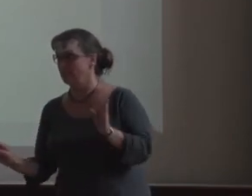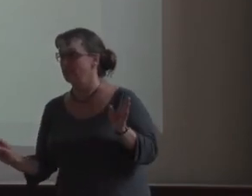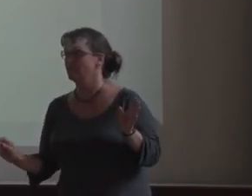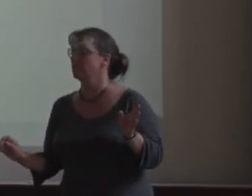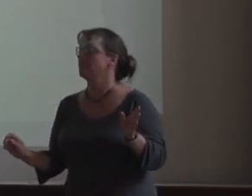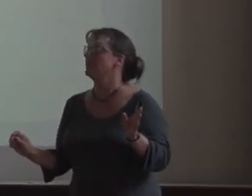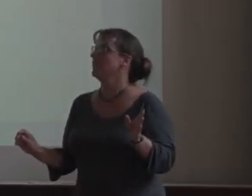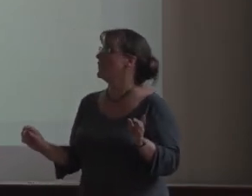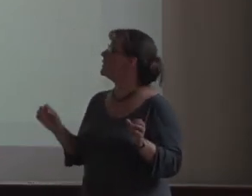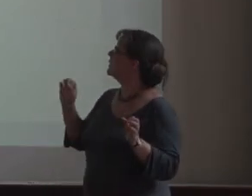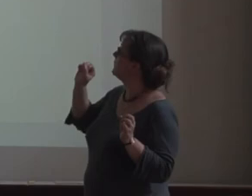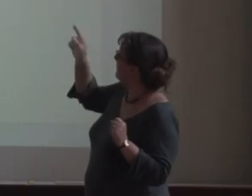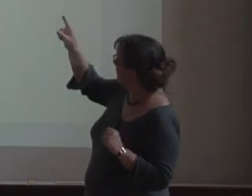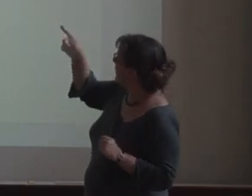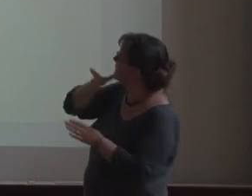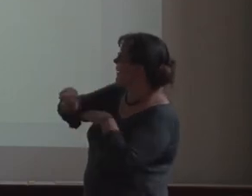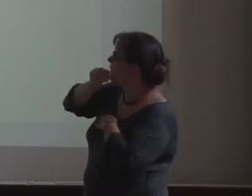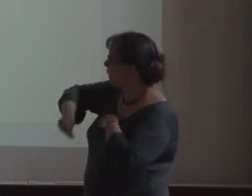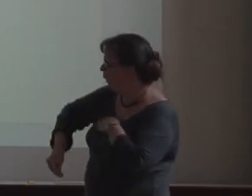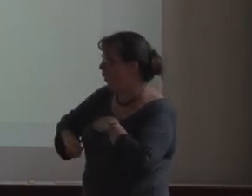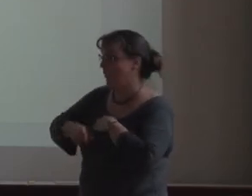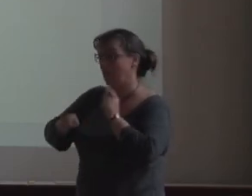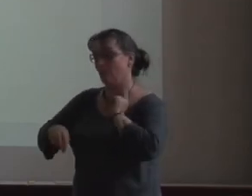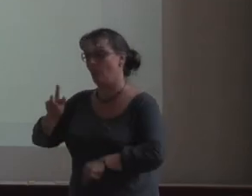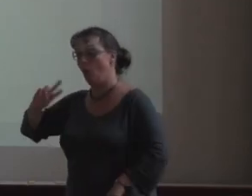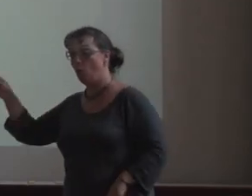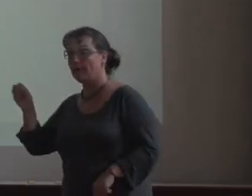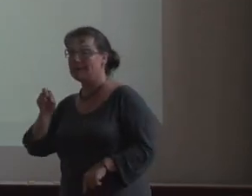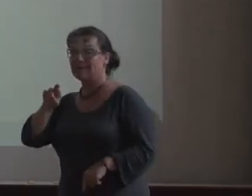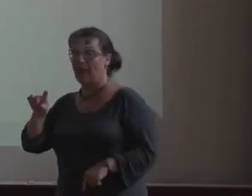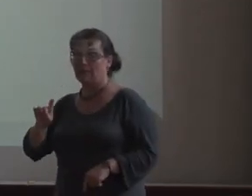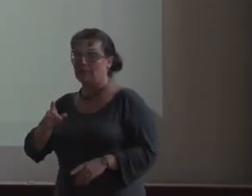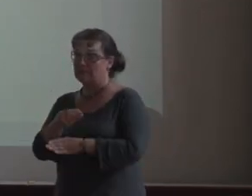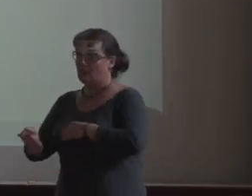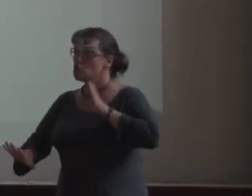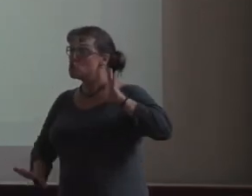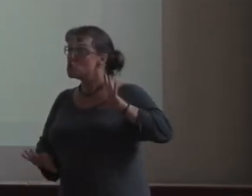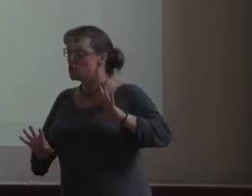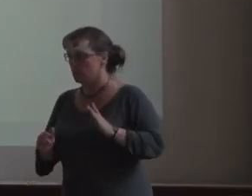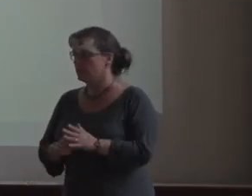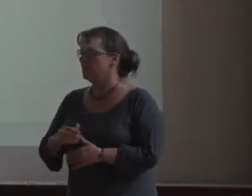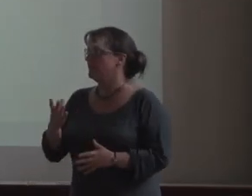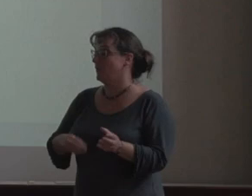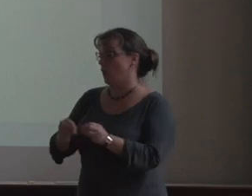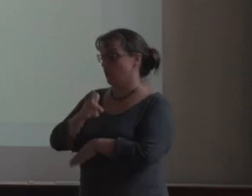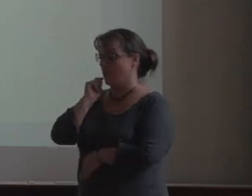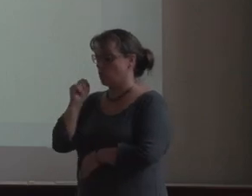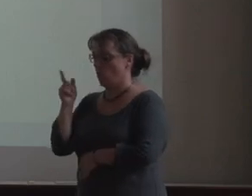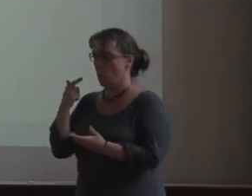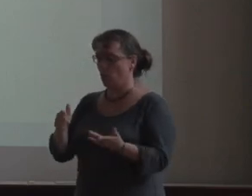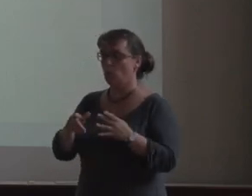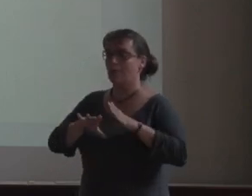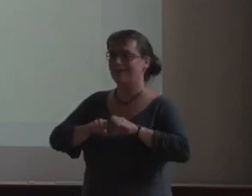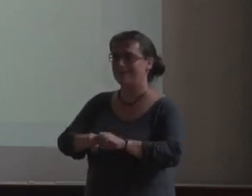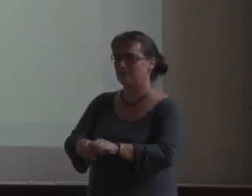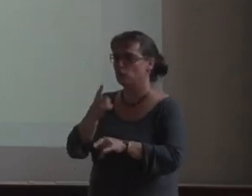Ce qui est le cas pour celle-là, mais ce qui n'est pas forcément le cas ailleurs. Et il faut s'assurer de ne pas saturer l'exécuteur. Par défaut, je crois